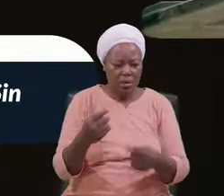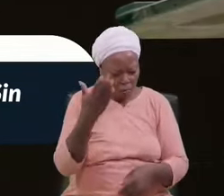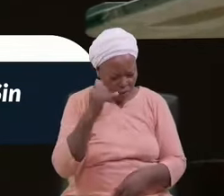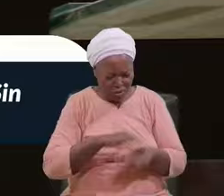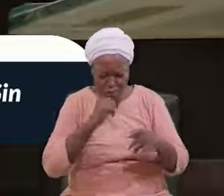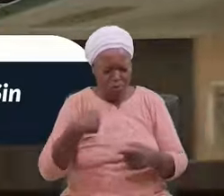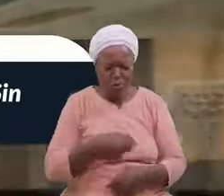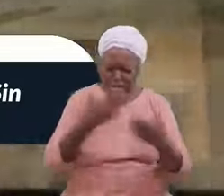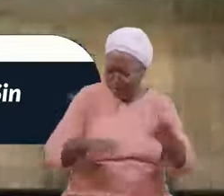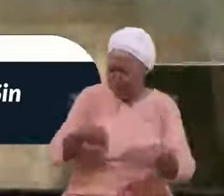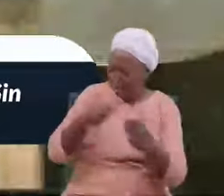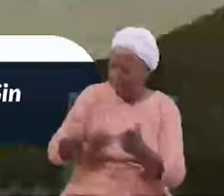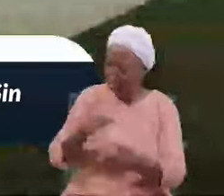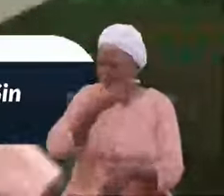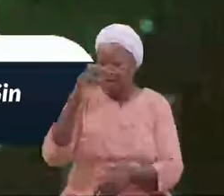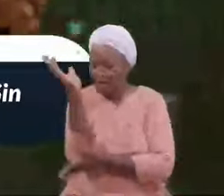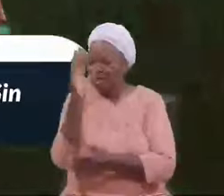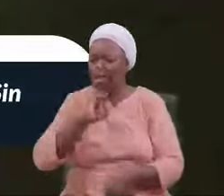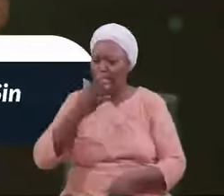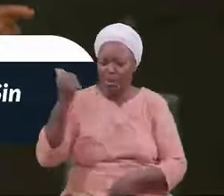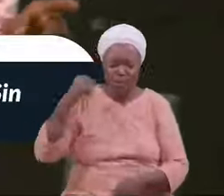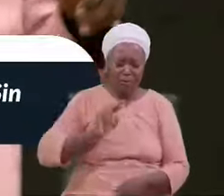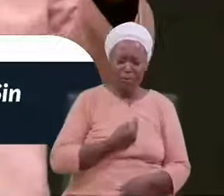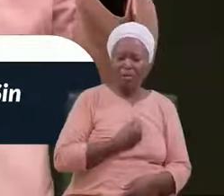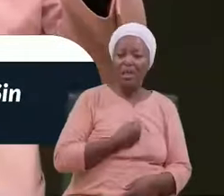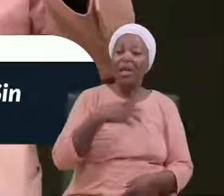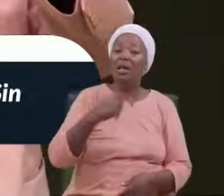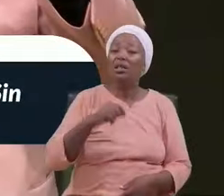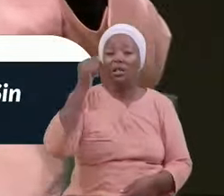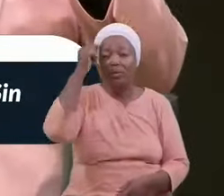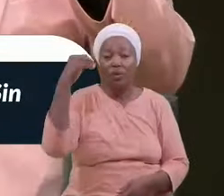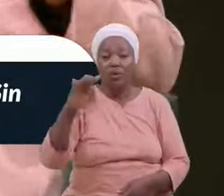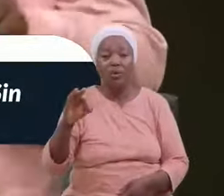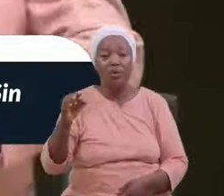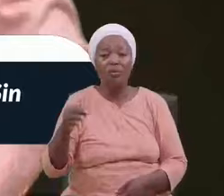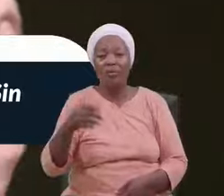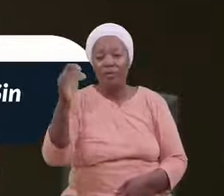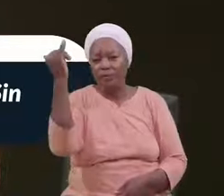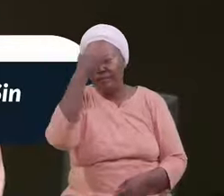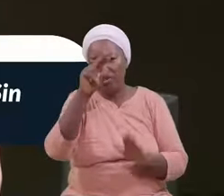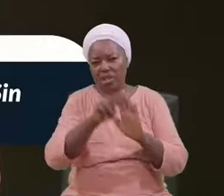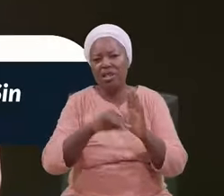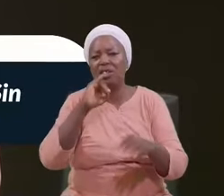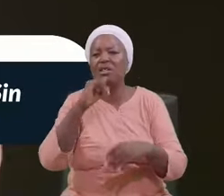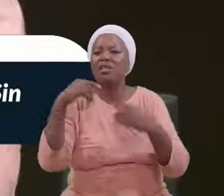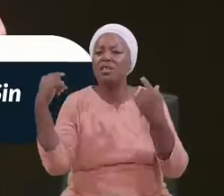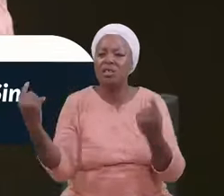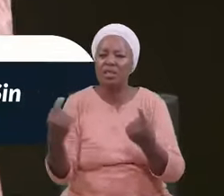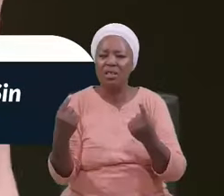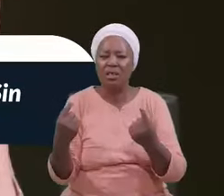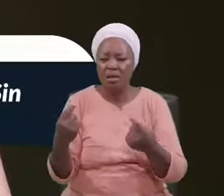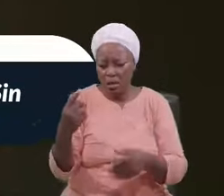Pourquoi ne pas mourir dans ce désert? La pensée de la folie n'est que péché. Qu'allons-nous